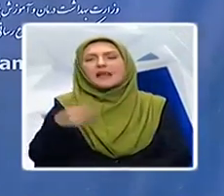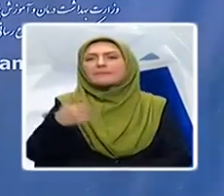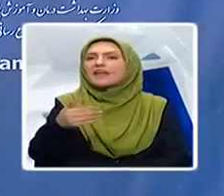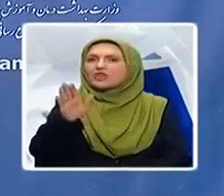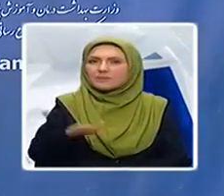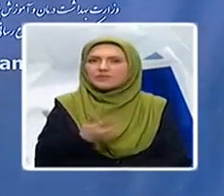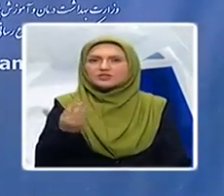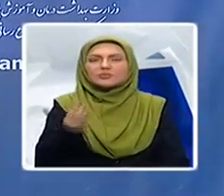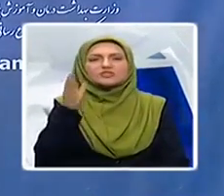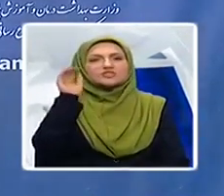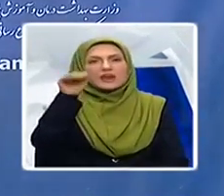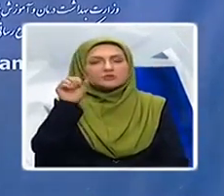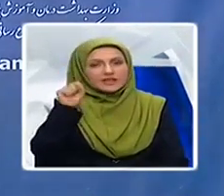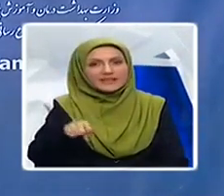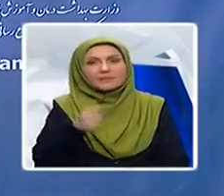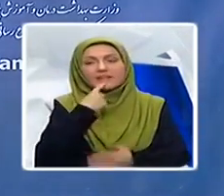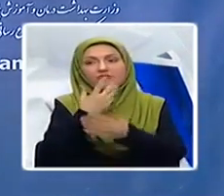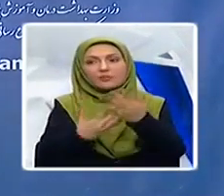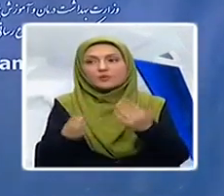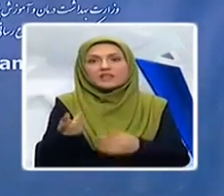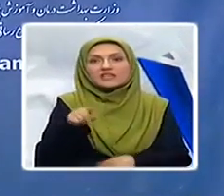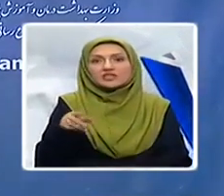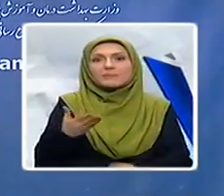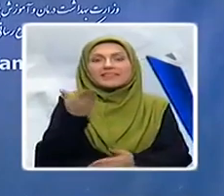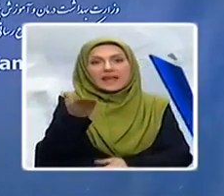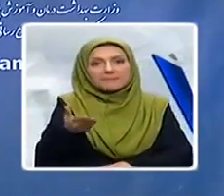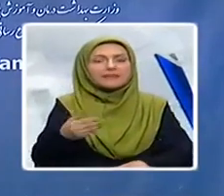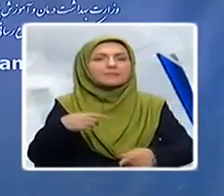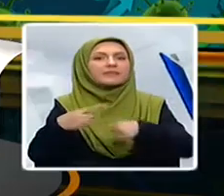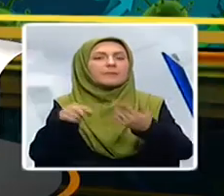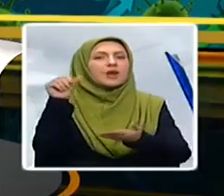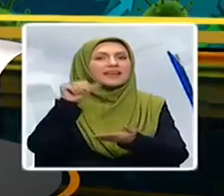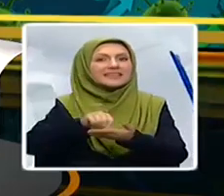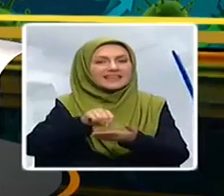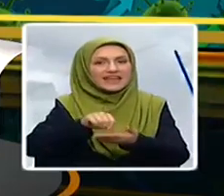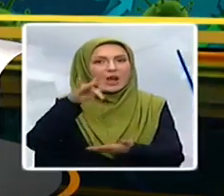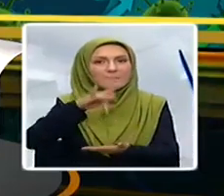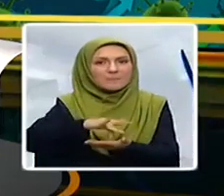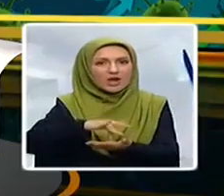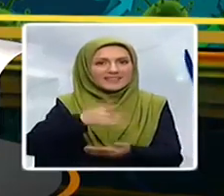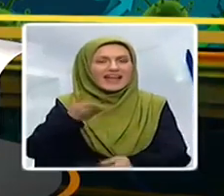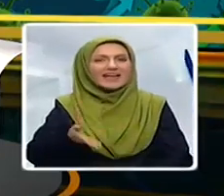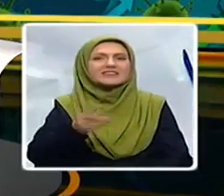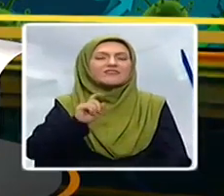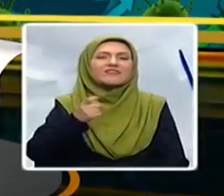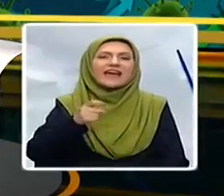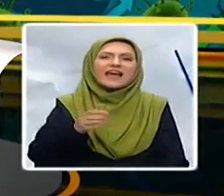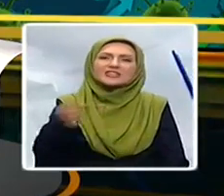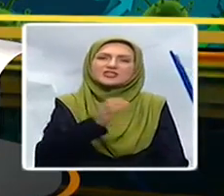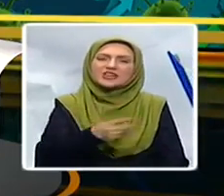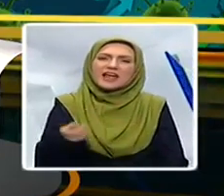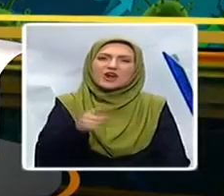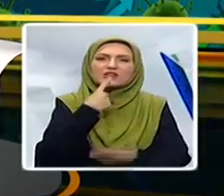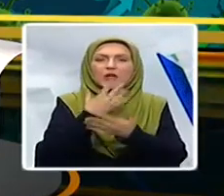در روزهای آتی بتونیم گزارش بهتری رو از وضعیت تهران و پایتخت در مردم در این مورد این بیماری خدمت مردم عزیزمون ارائه